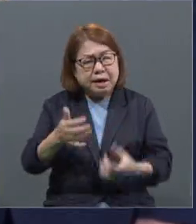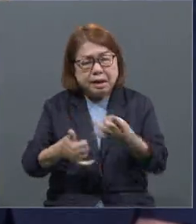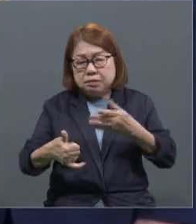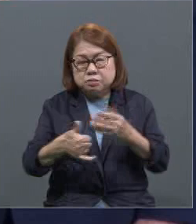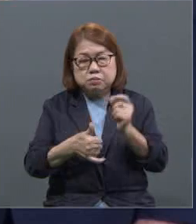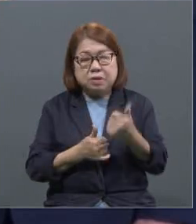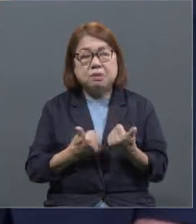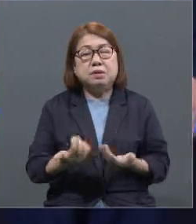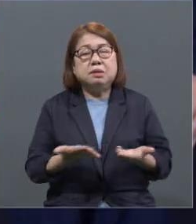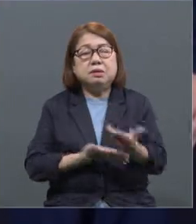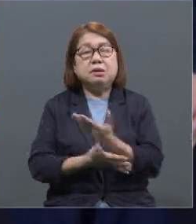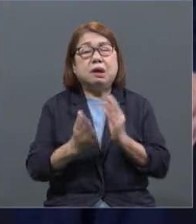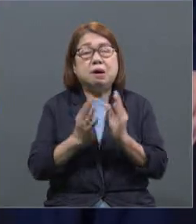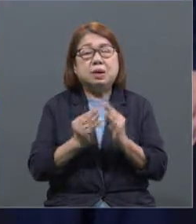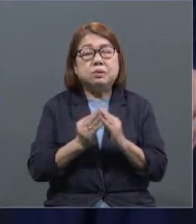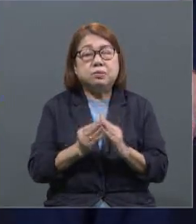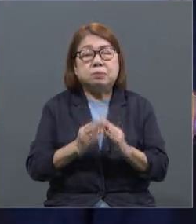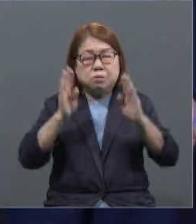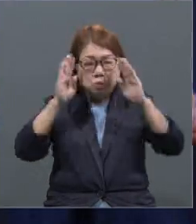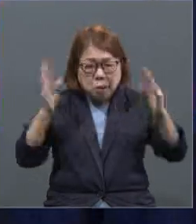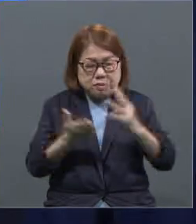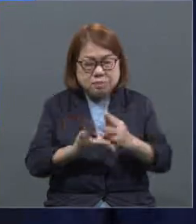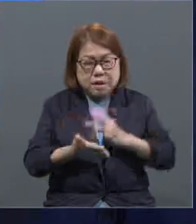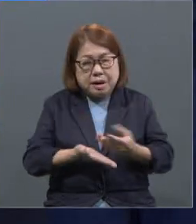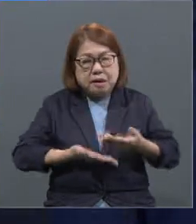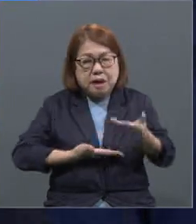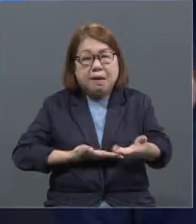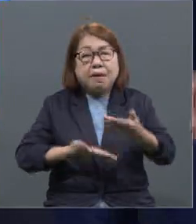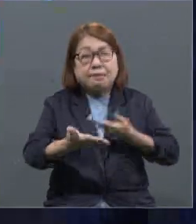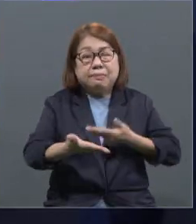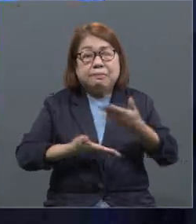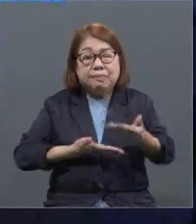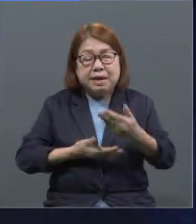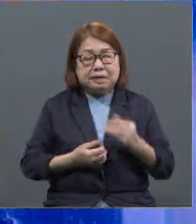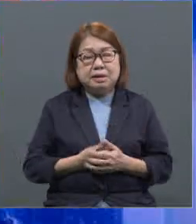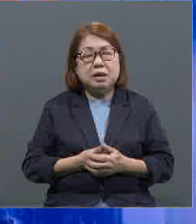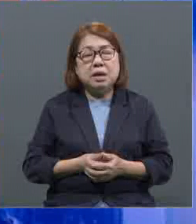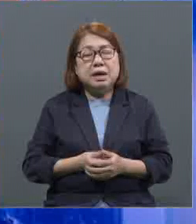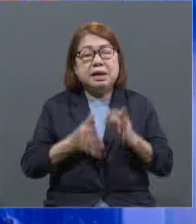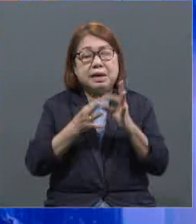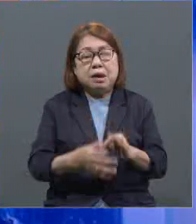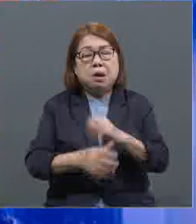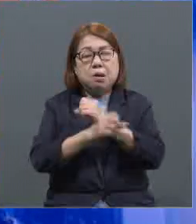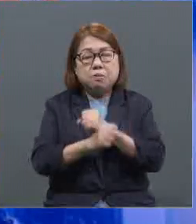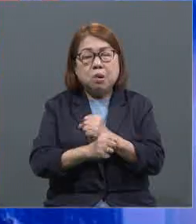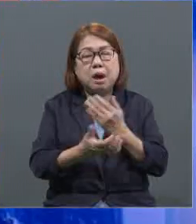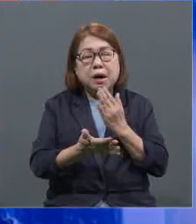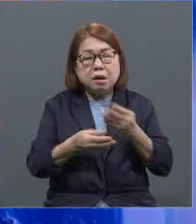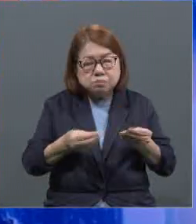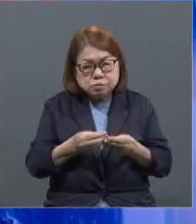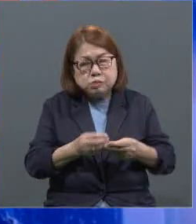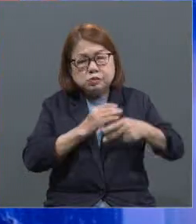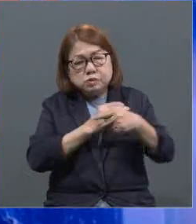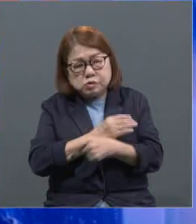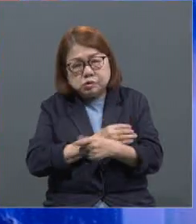นะคะเป็นเวทีสำหรับแลกเปลี่ยนความรู้ทางวิชาการและกลยุทธ์เชิงนวัตกรรมในการต่อต้านการทุจริตของผู้มีส่วนได้ส่วนเสียทั้ง